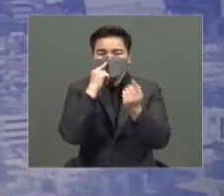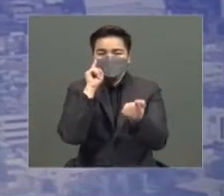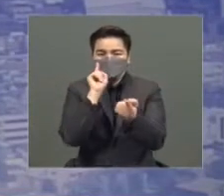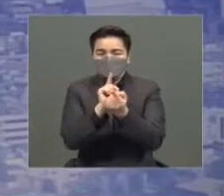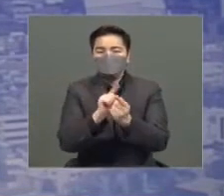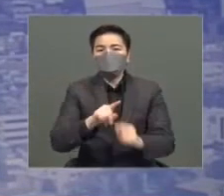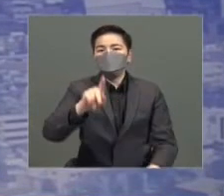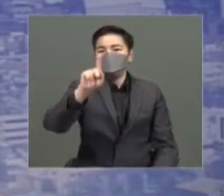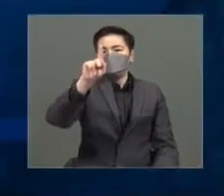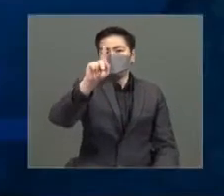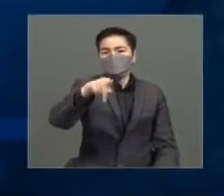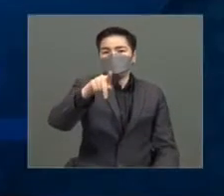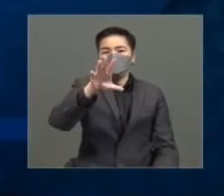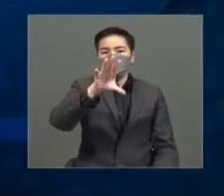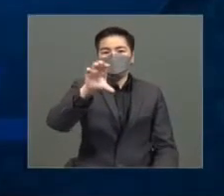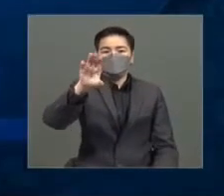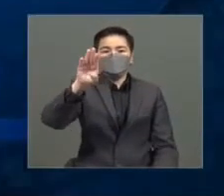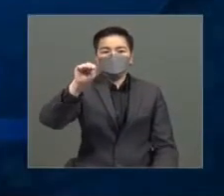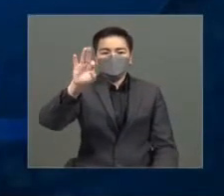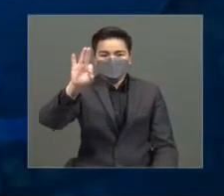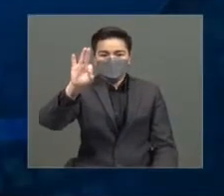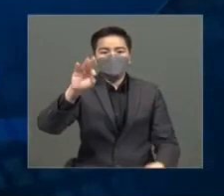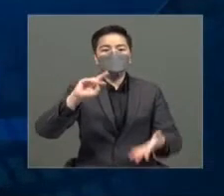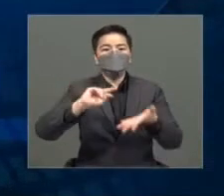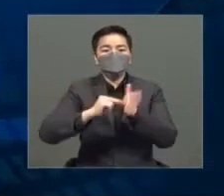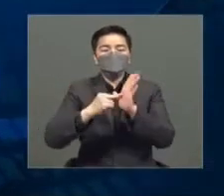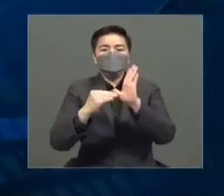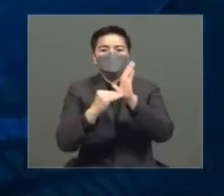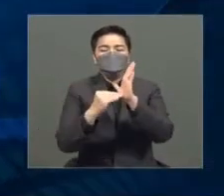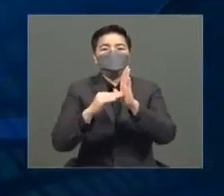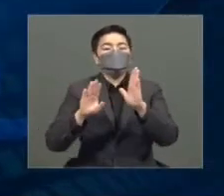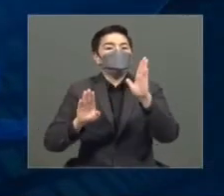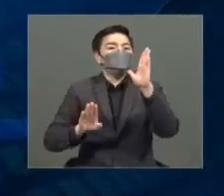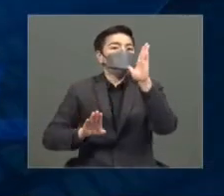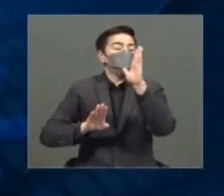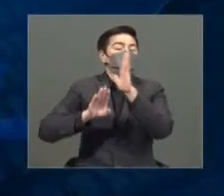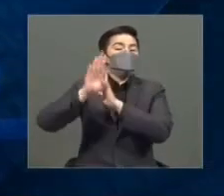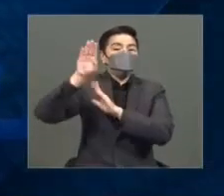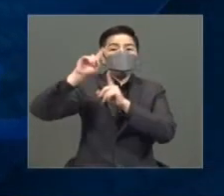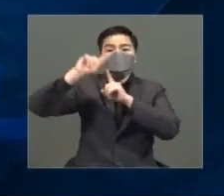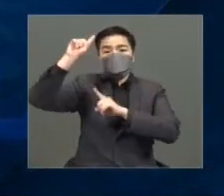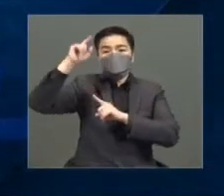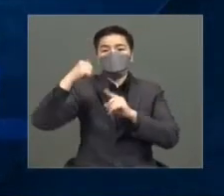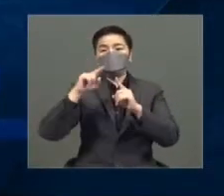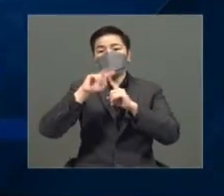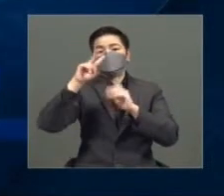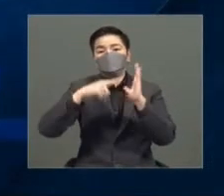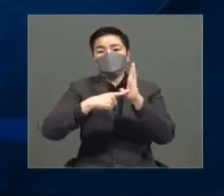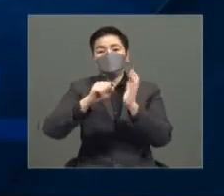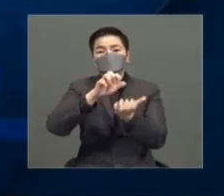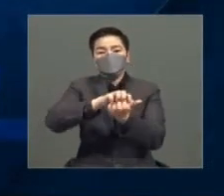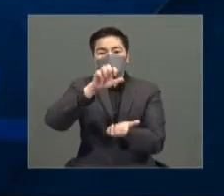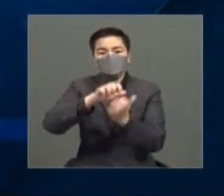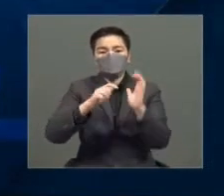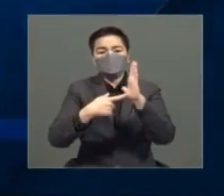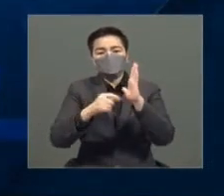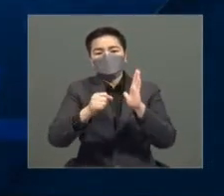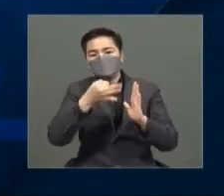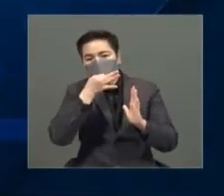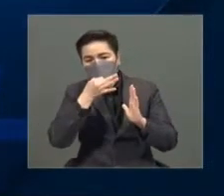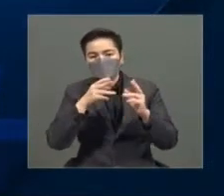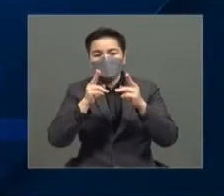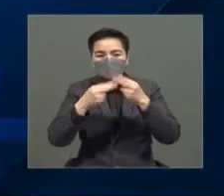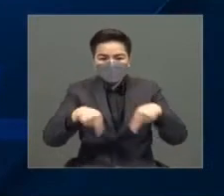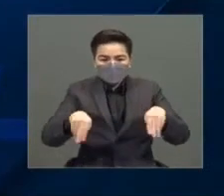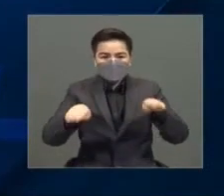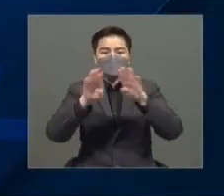ง 1,549 ถือได้ว่าเป็นตัวเลขสูงสุดตามด้วยสมุทรปราการสมุทรสาครนครป